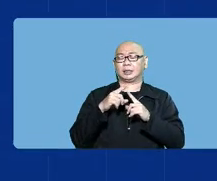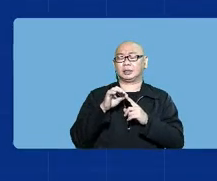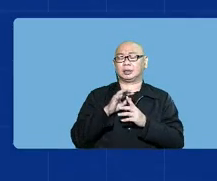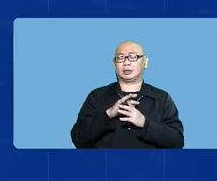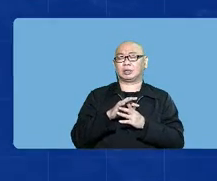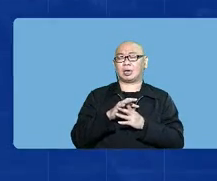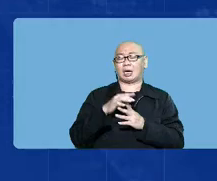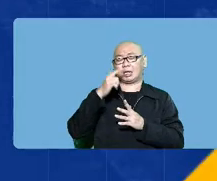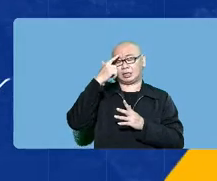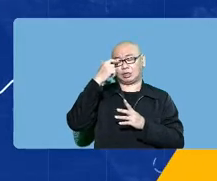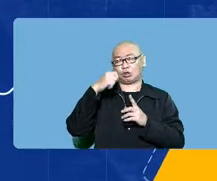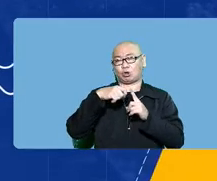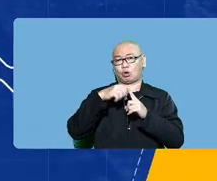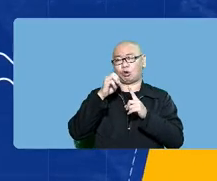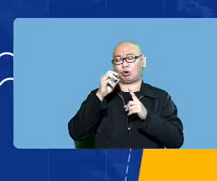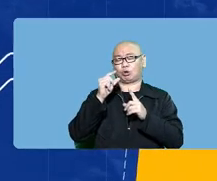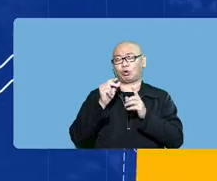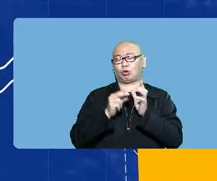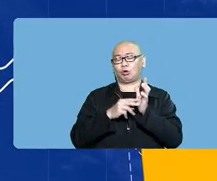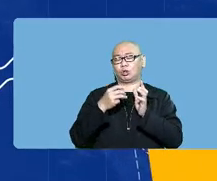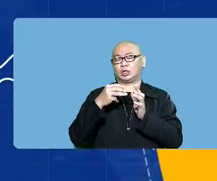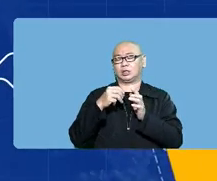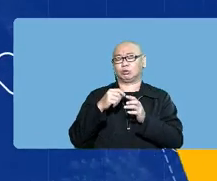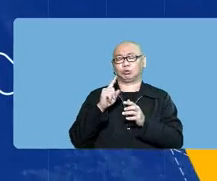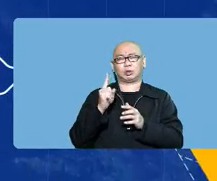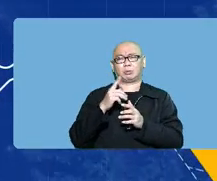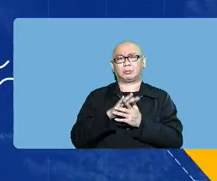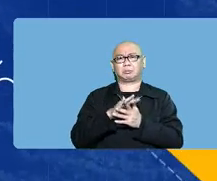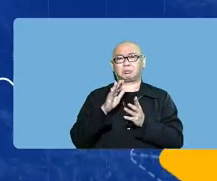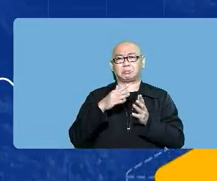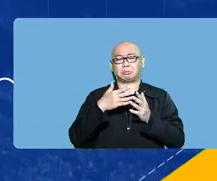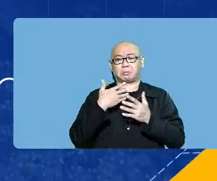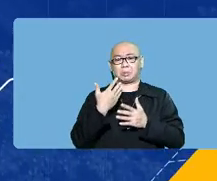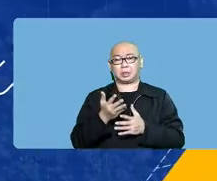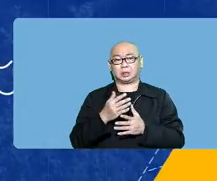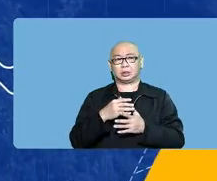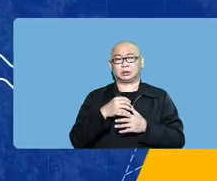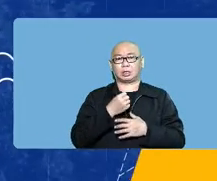koroner, dan aritmia merupakan penyebab utama kematian jantung mendadak saat olahraga.